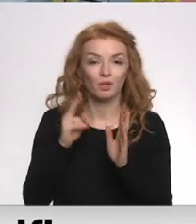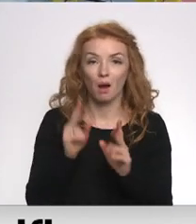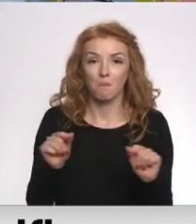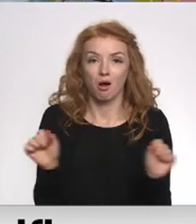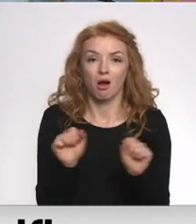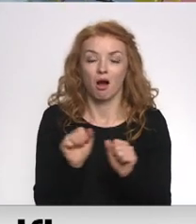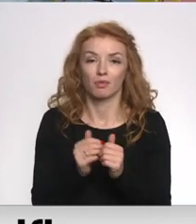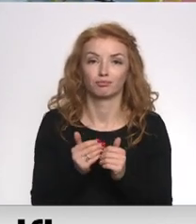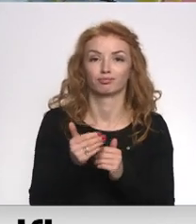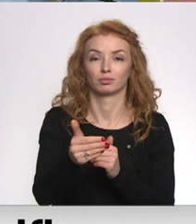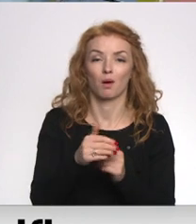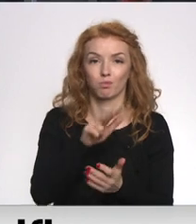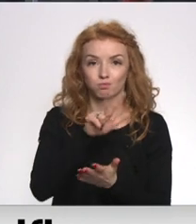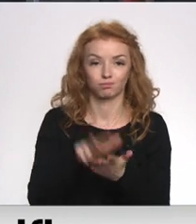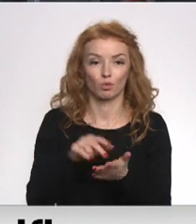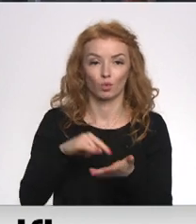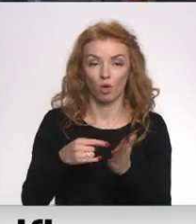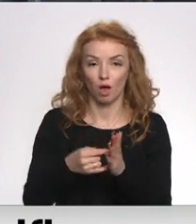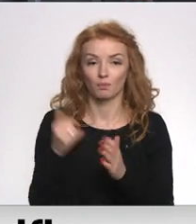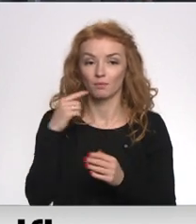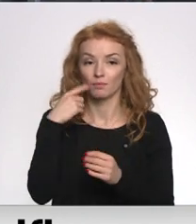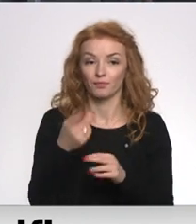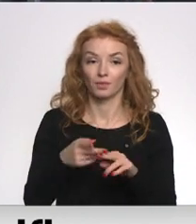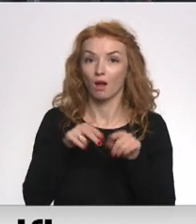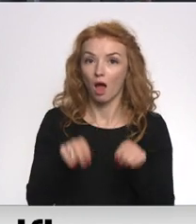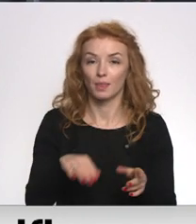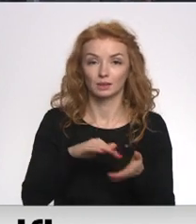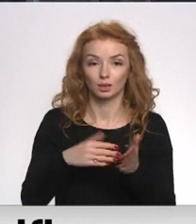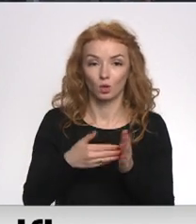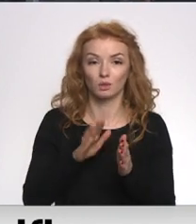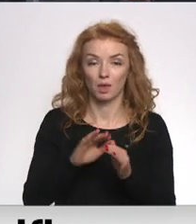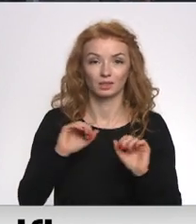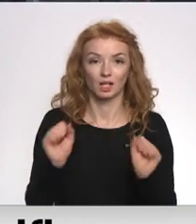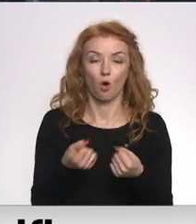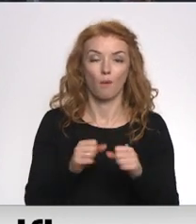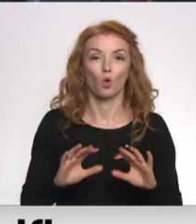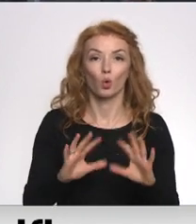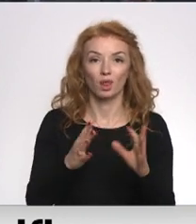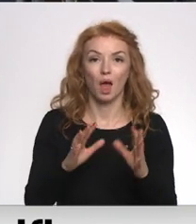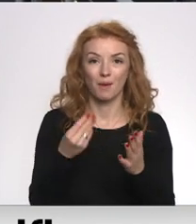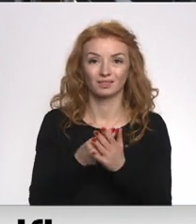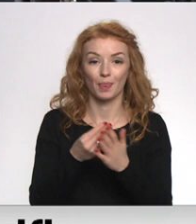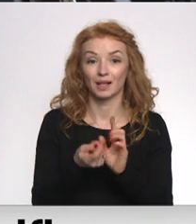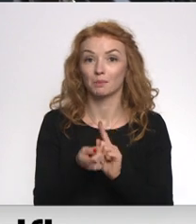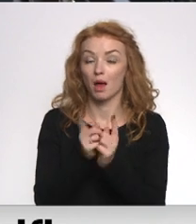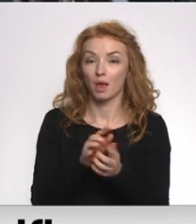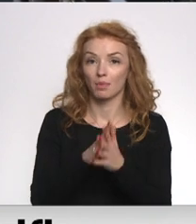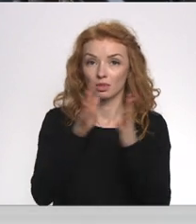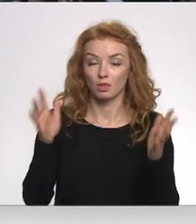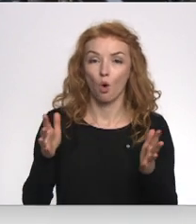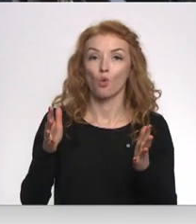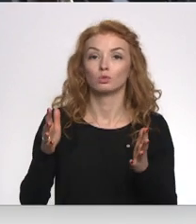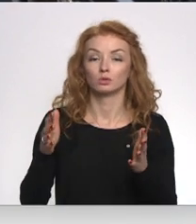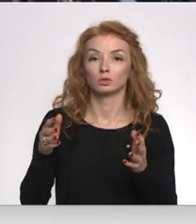pātrināt tarifu projektu apstiprināšanu. Ir tāda situācija, ka pie tik straujām kurināmā cenu izmaiņām daudz komersanti